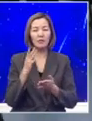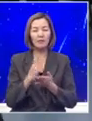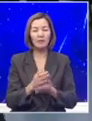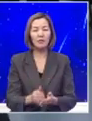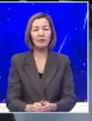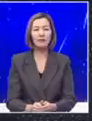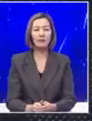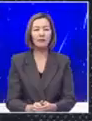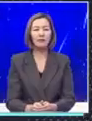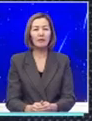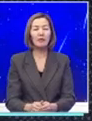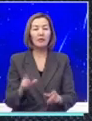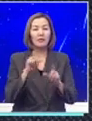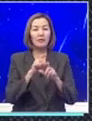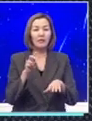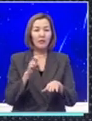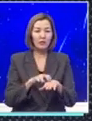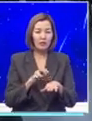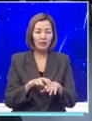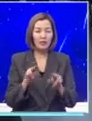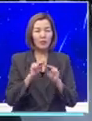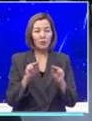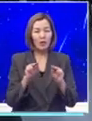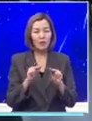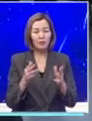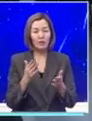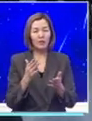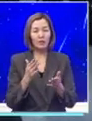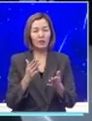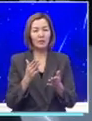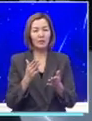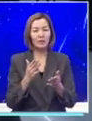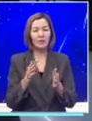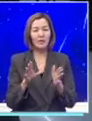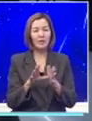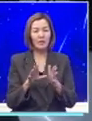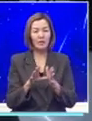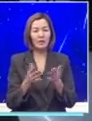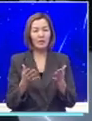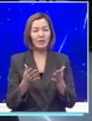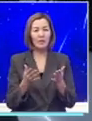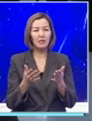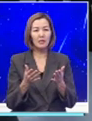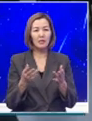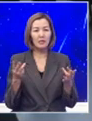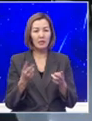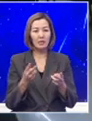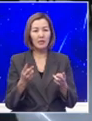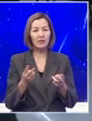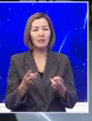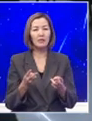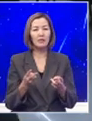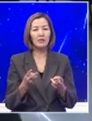және дәрігерлер, мұғалімдерлер, сонымен қатар электрик мамандықтар қажет болып